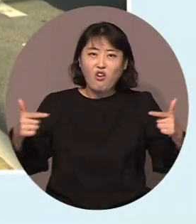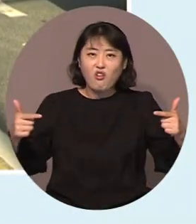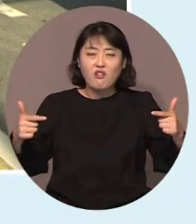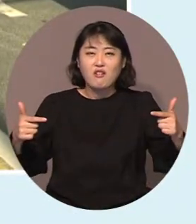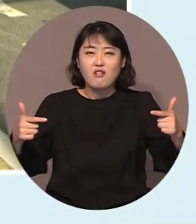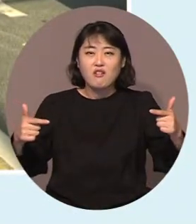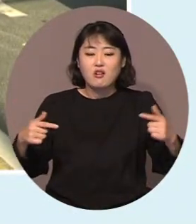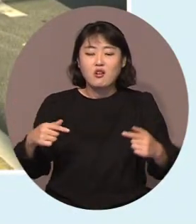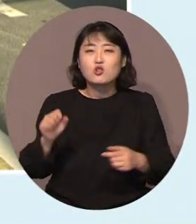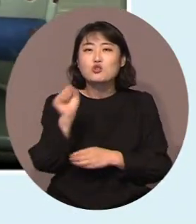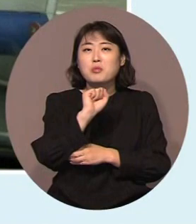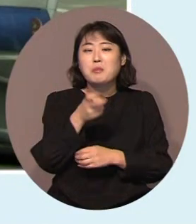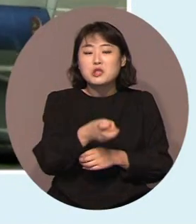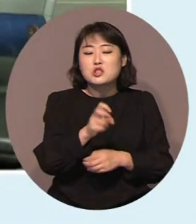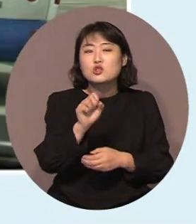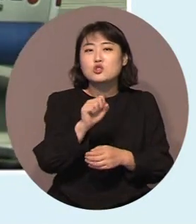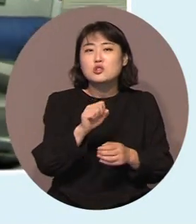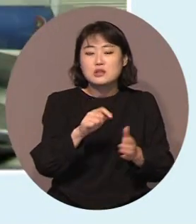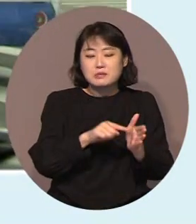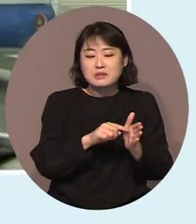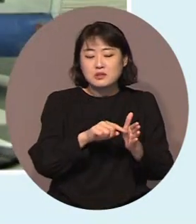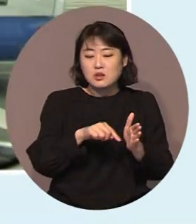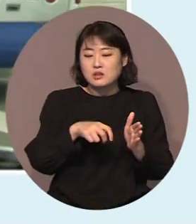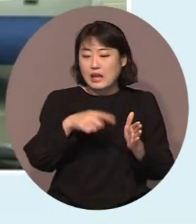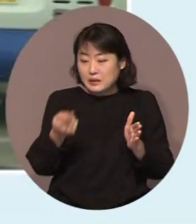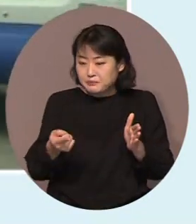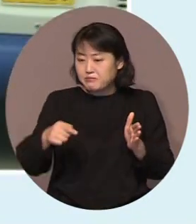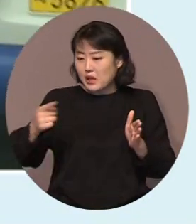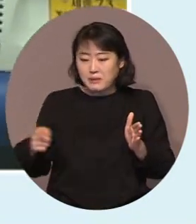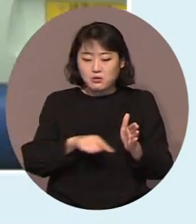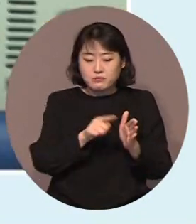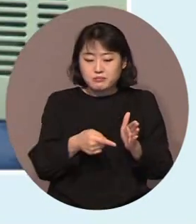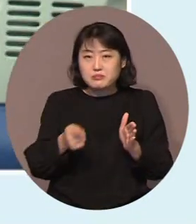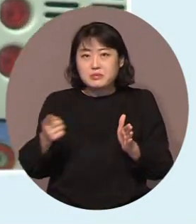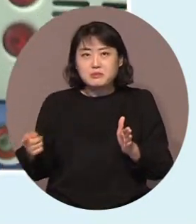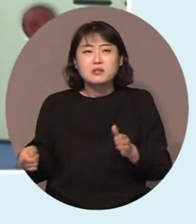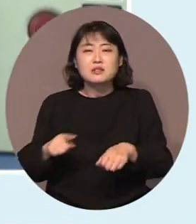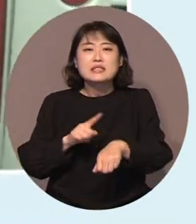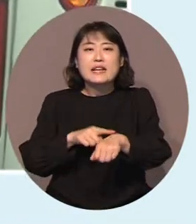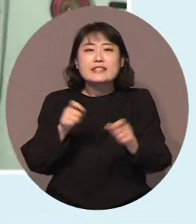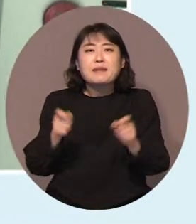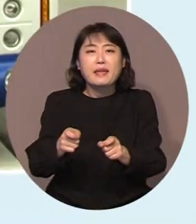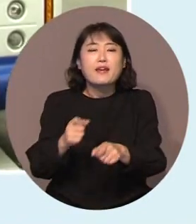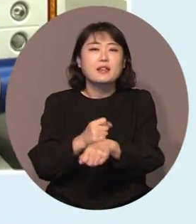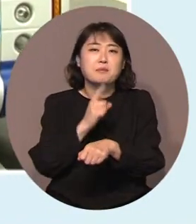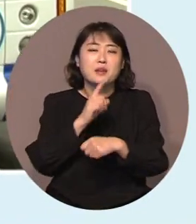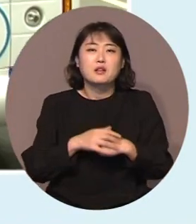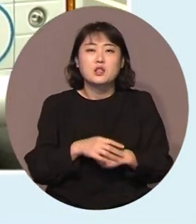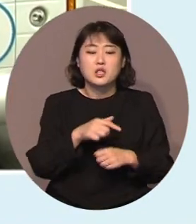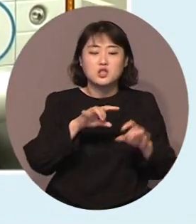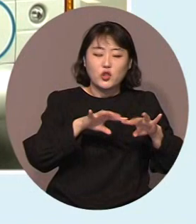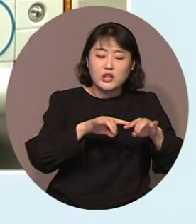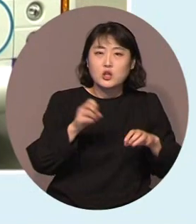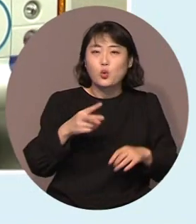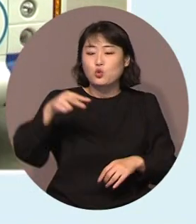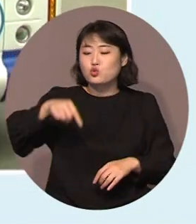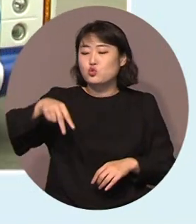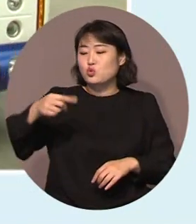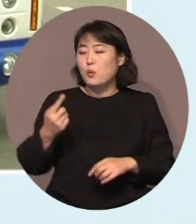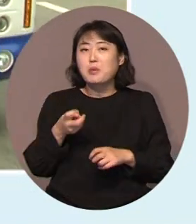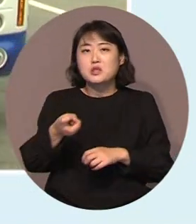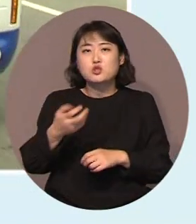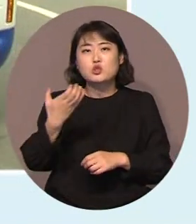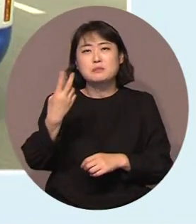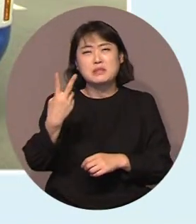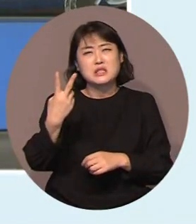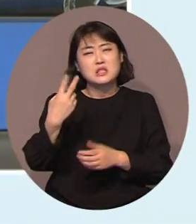그 운행 횟수를 늘리겠다라는 거죠. 내년까지 저희들이 버스, 그 전기버스, 수소버스 해서 한 92대를 늘리려고